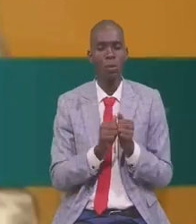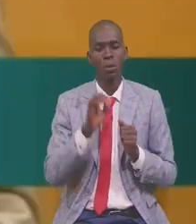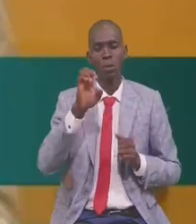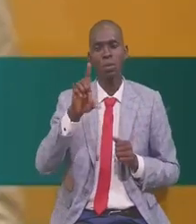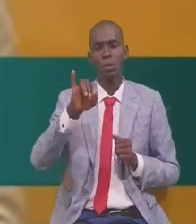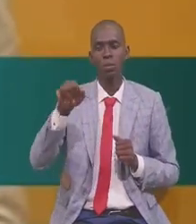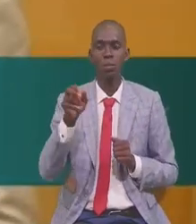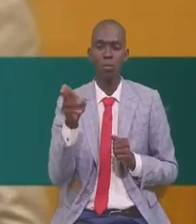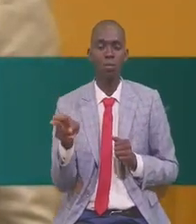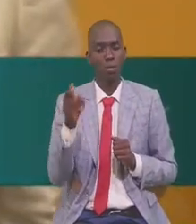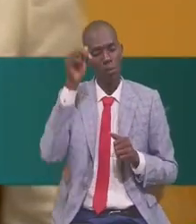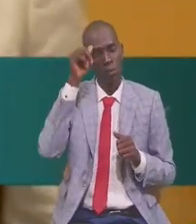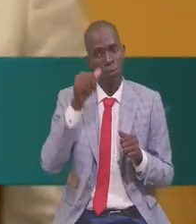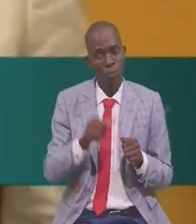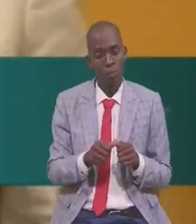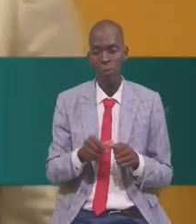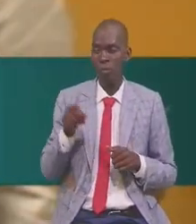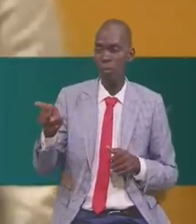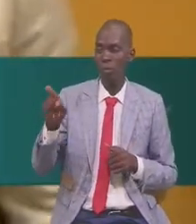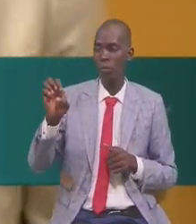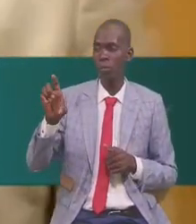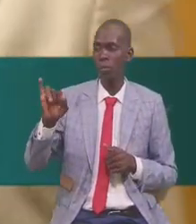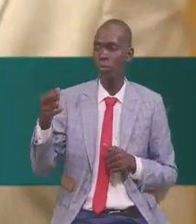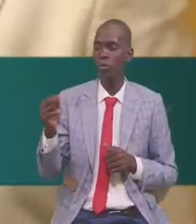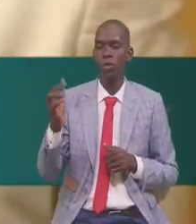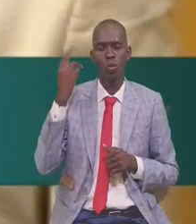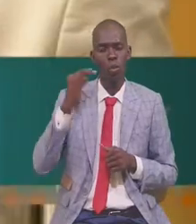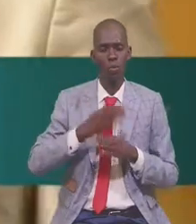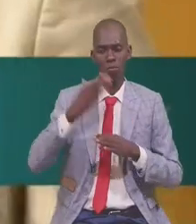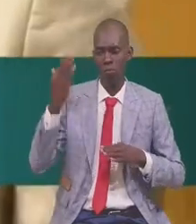Élie. Il était un cultivateur accompli.